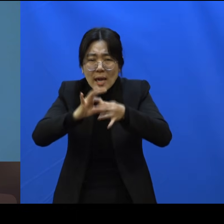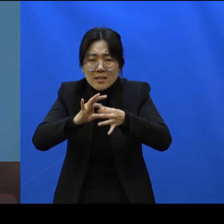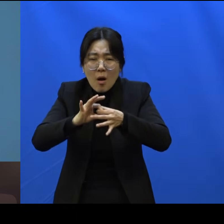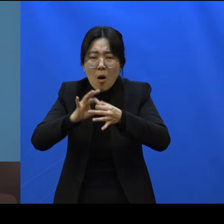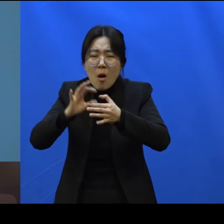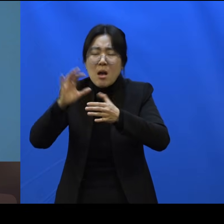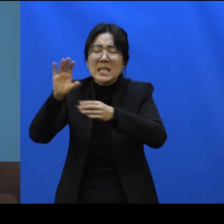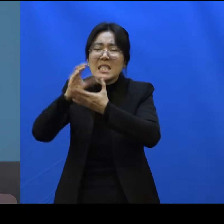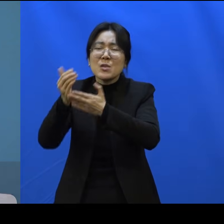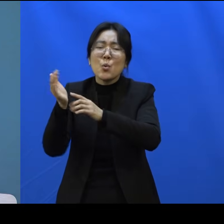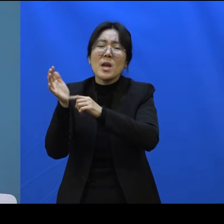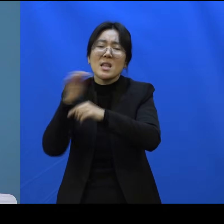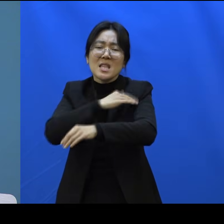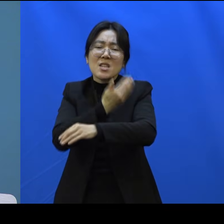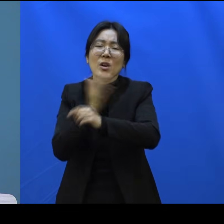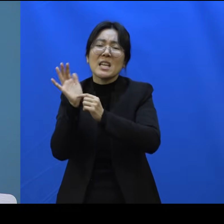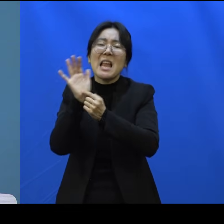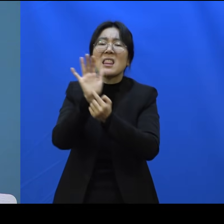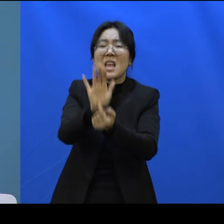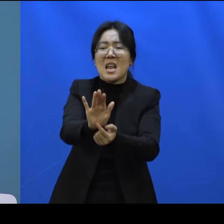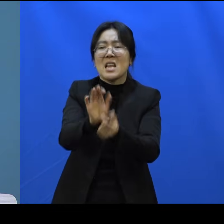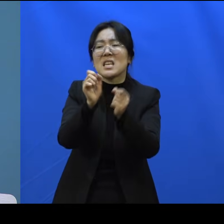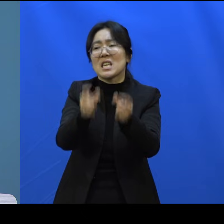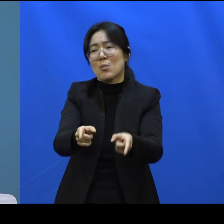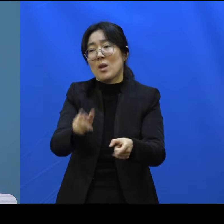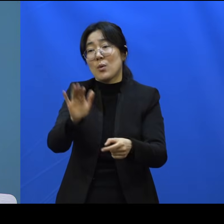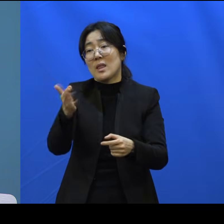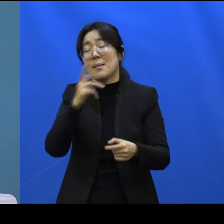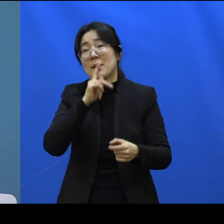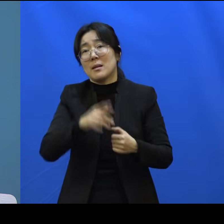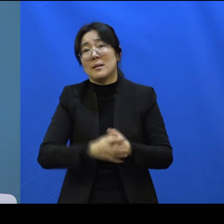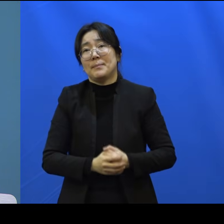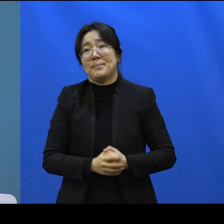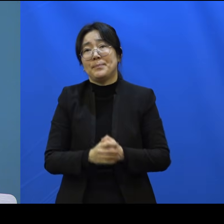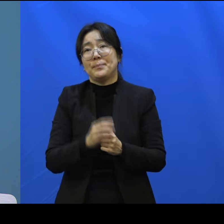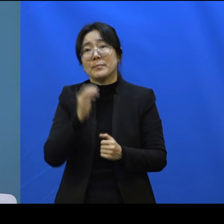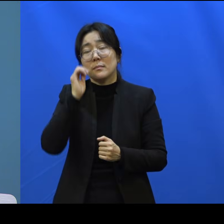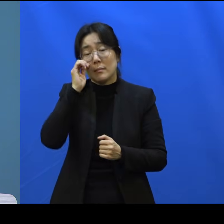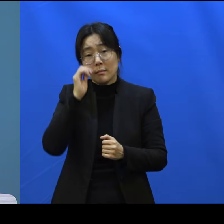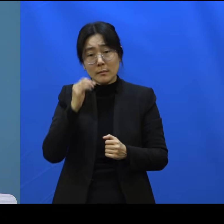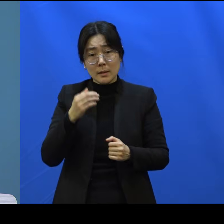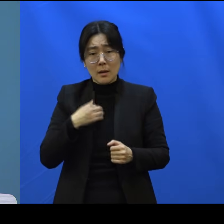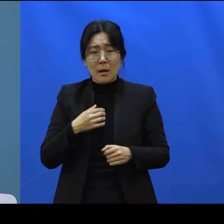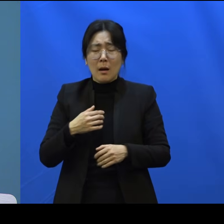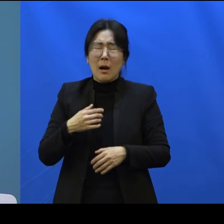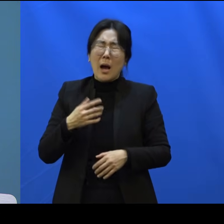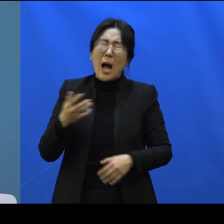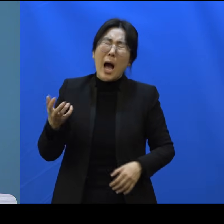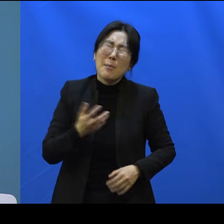바울은, 하나님은 바울의 가시를 제거해주지 않으셨습니다. 응답이 안 되는 기도예요, 그게.